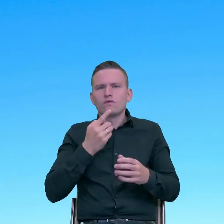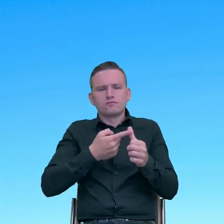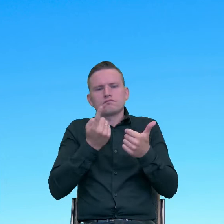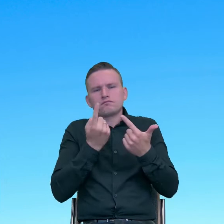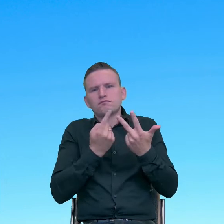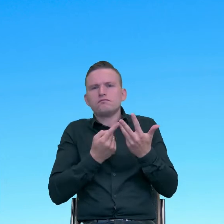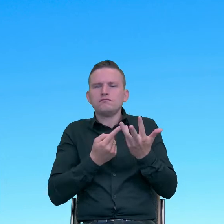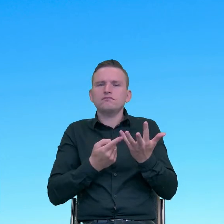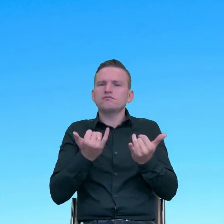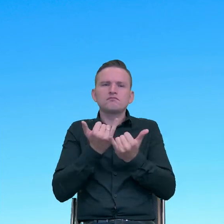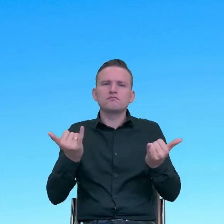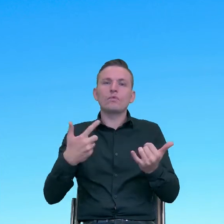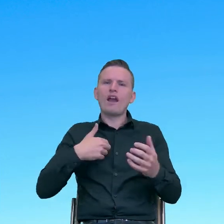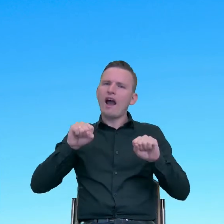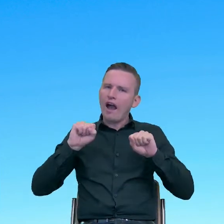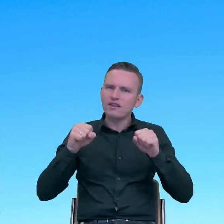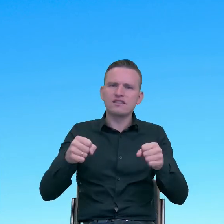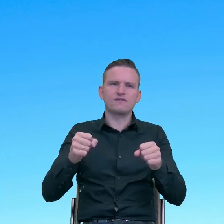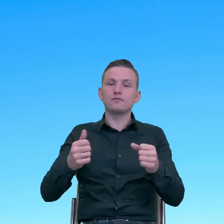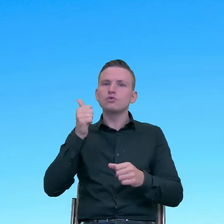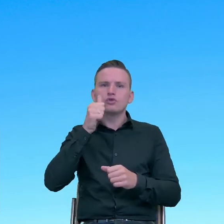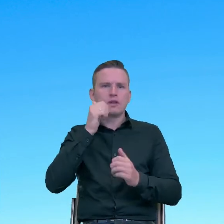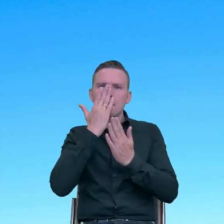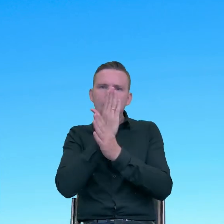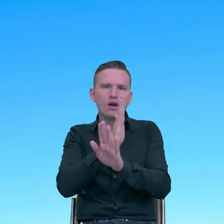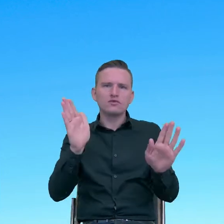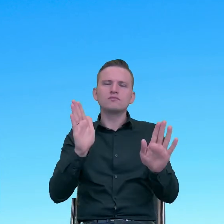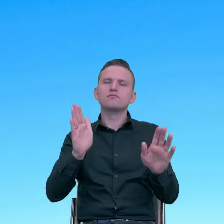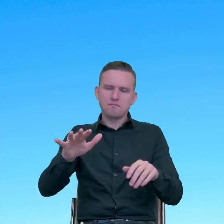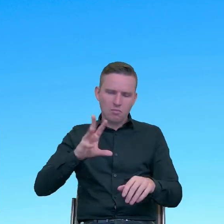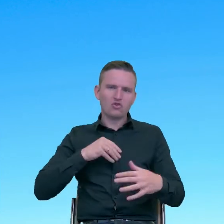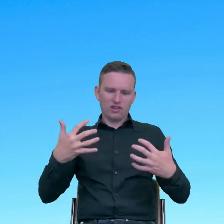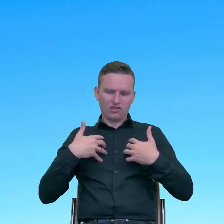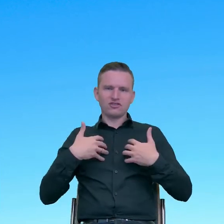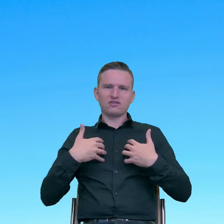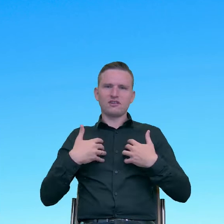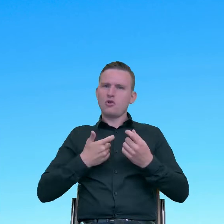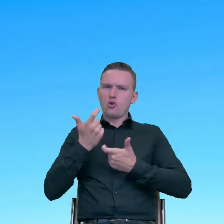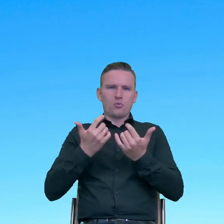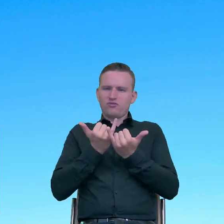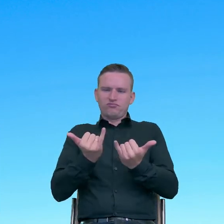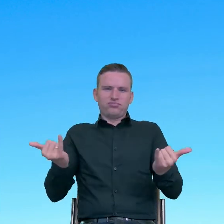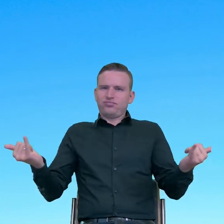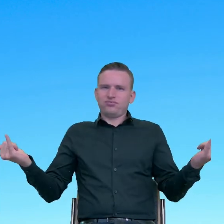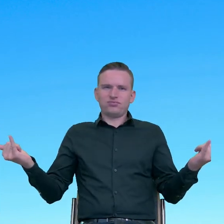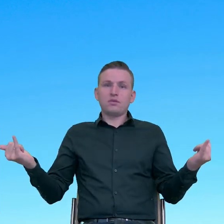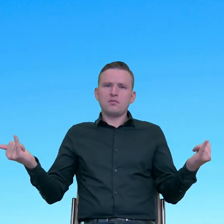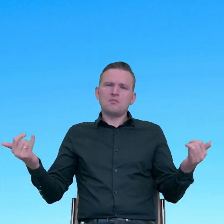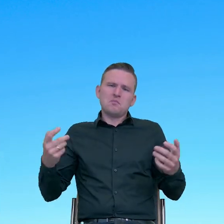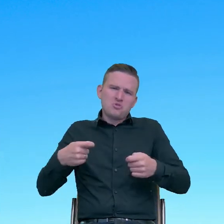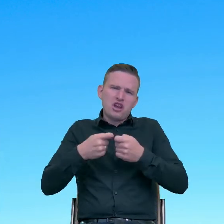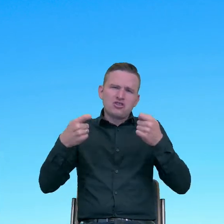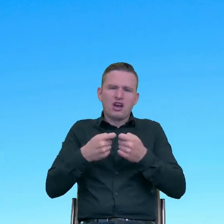swojej aktywności, dzięki temu, że pokazuję na co dzień, że faktycznie można żyć pełnią życia i pomimo wielu przeszkód realizować swoje